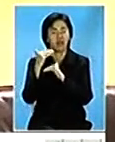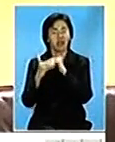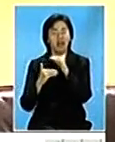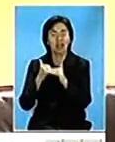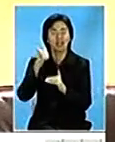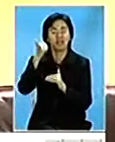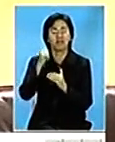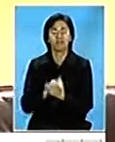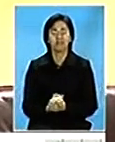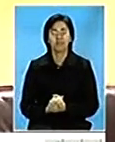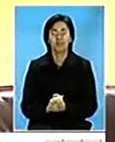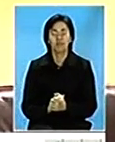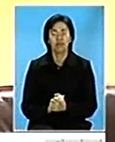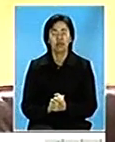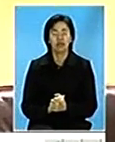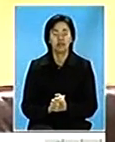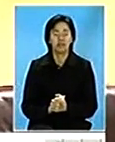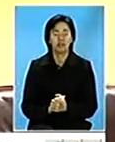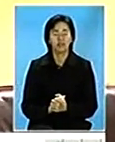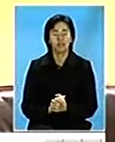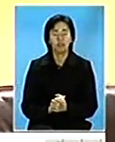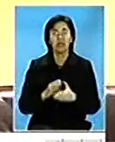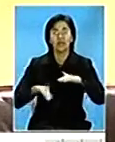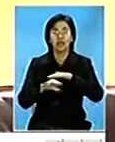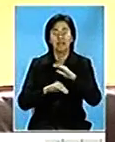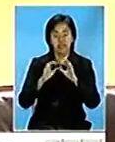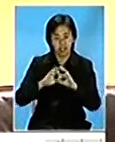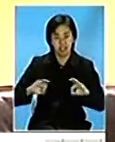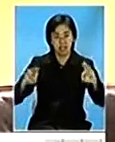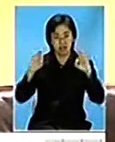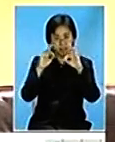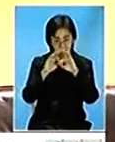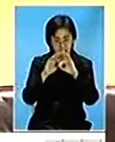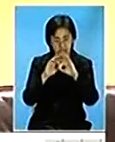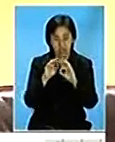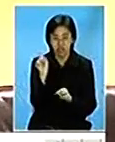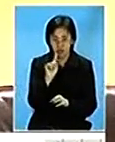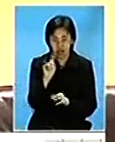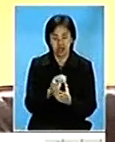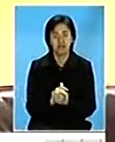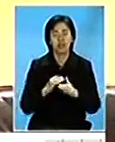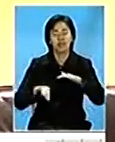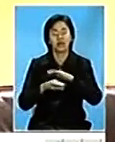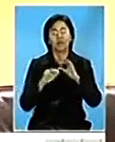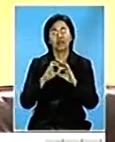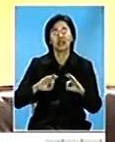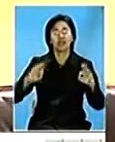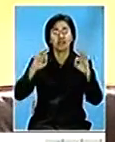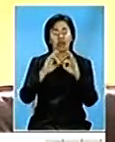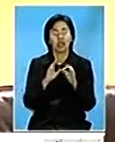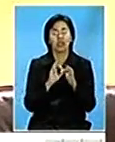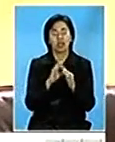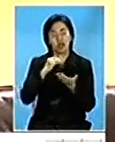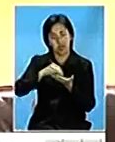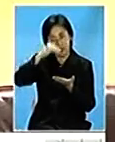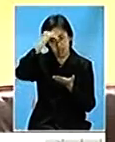ทุกๆด้านแต่อย่างไรก็ตามนะครับส่วนที่เป็นรากฐานที่แท้จริงเนี่ยก็จะเป็นฐานหลักในกระบวนการทางการศึกษ